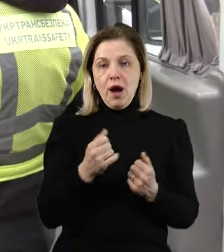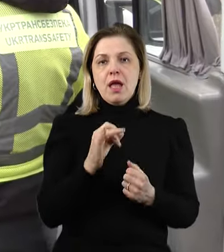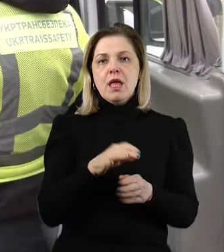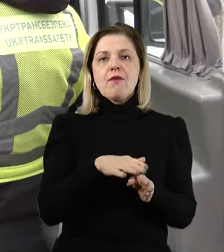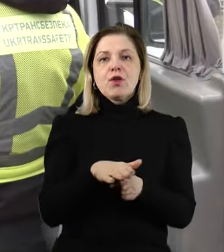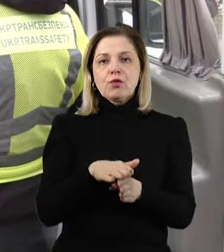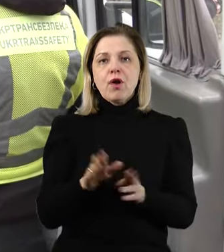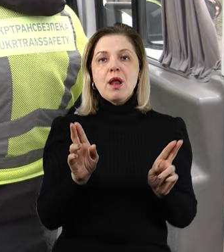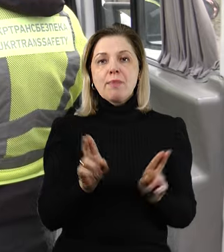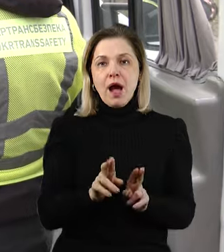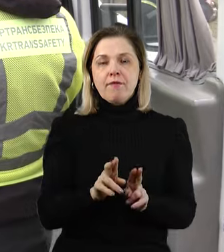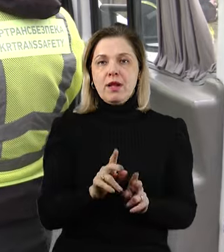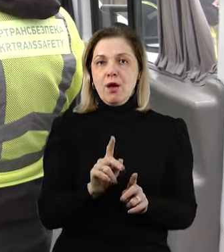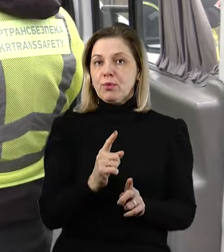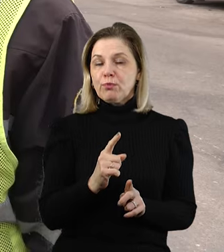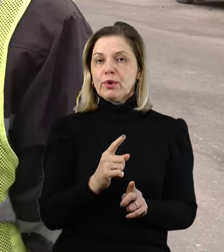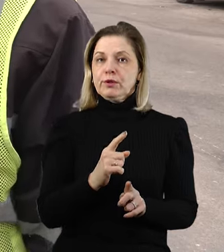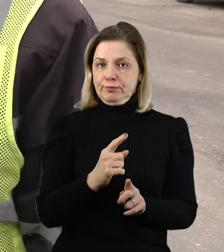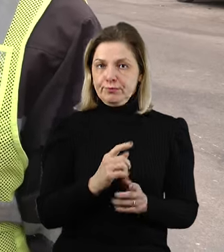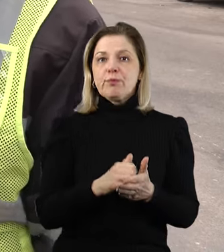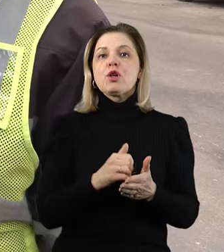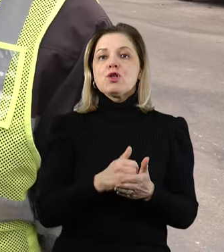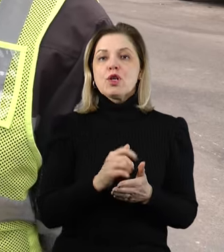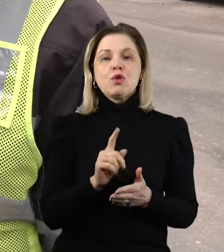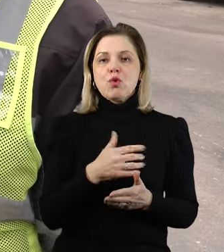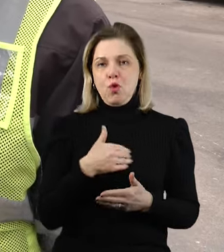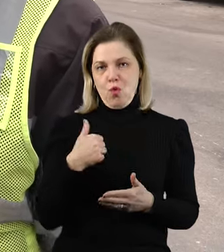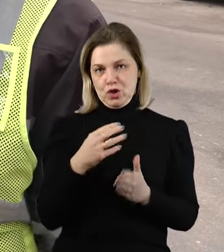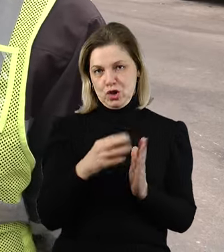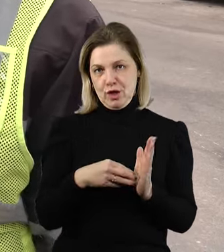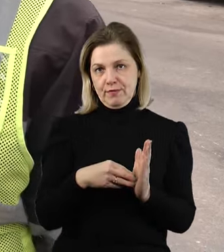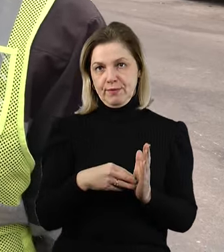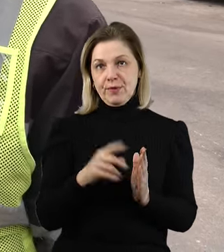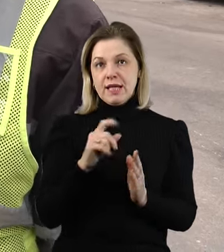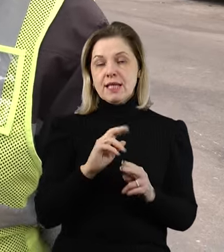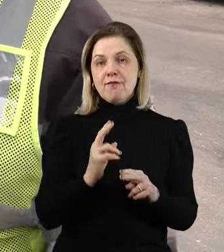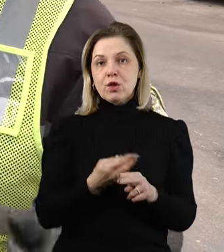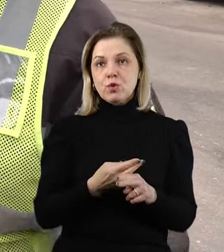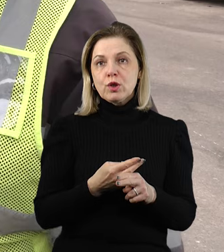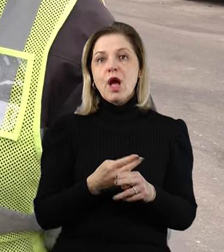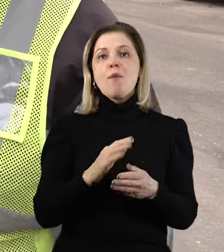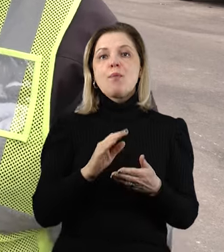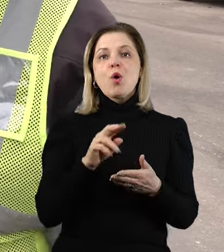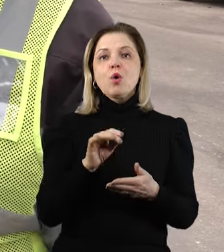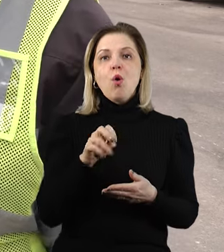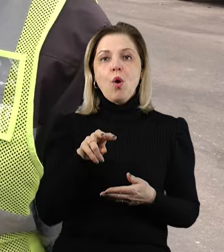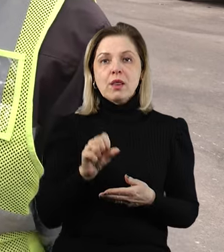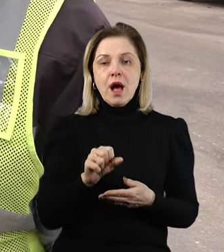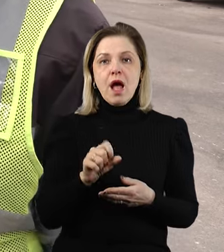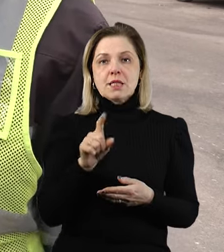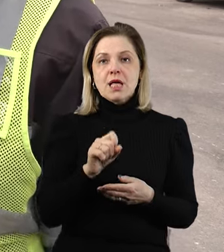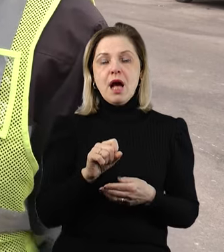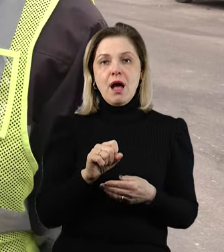дотримуватись правил перевізників мотивують штрафи. За відсутність там протоколу перевірки технічного стану транспортного